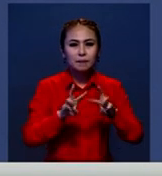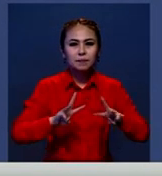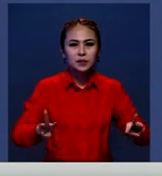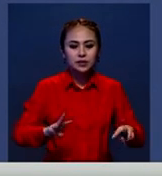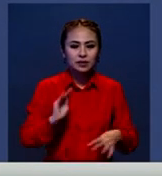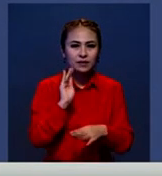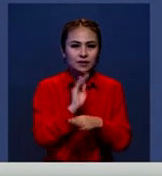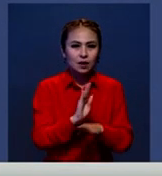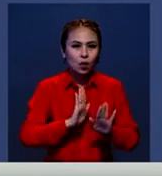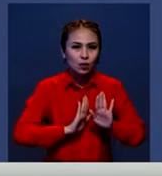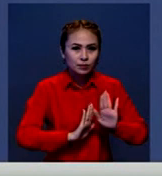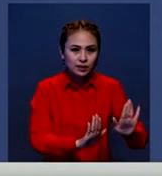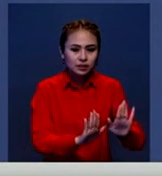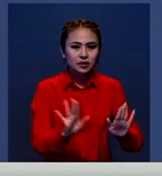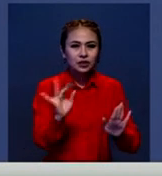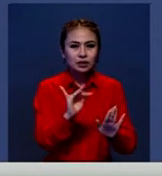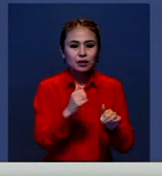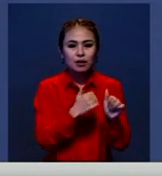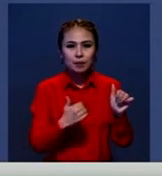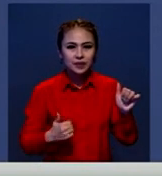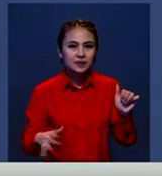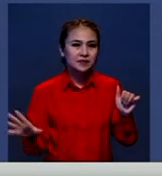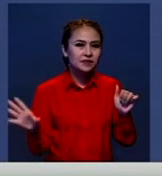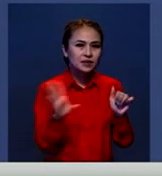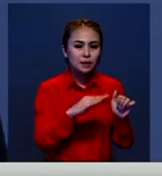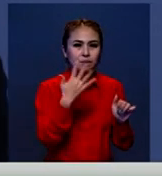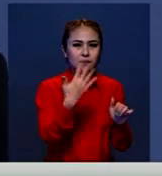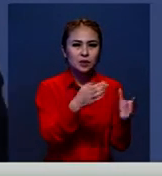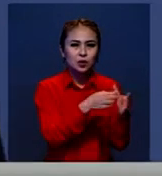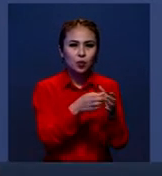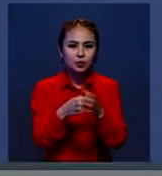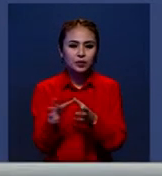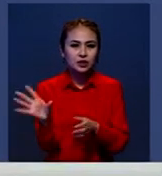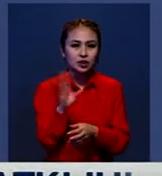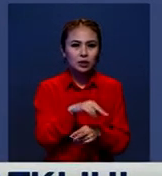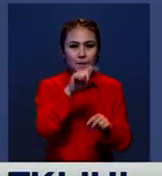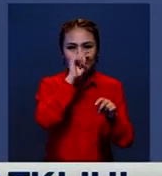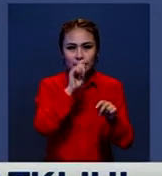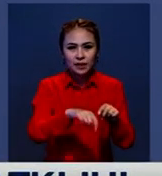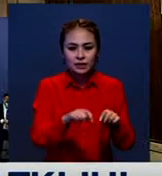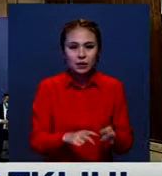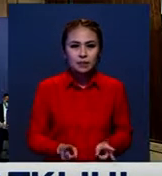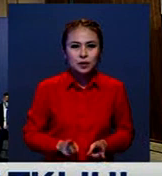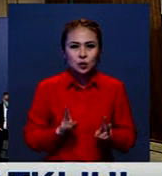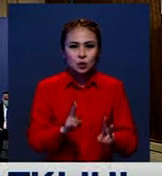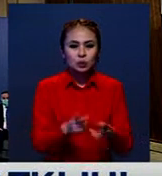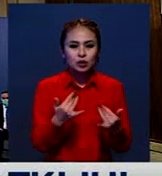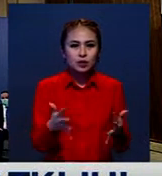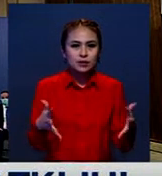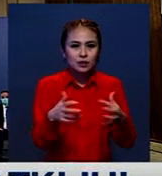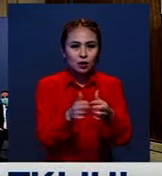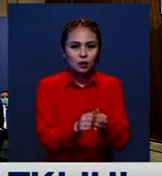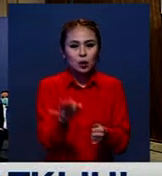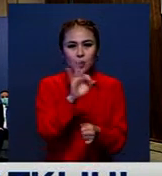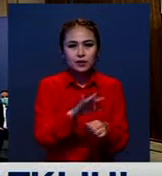олардың орынбасарларына, сонымен қоса квазимемлекеттік сектордың 5 топ-менеджеріне қатысты қылмыстық істер тергелуде. Қолға түскен